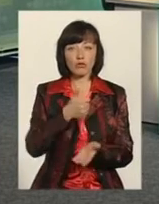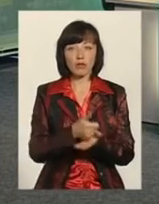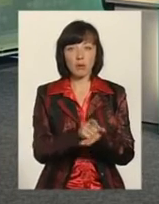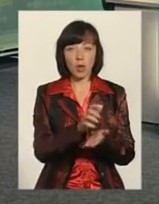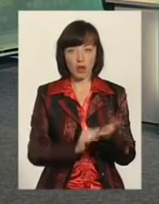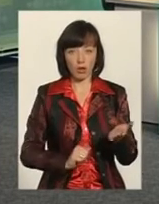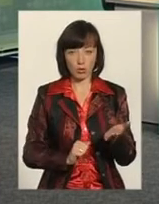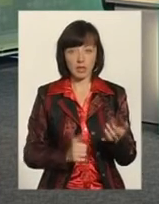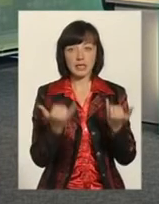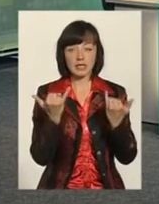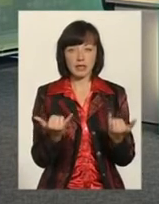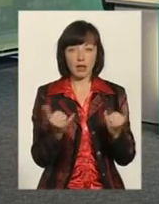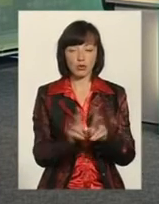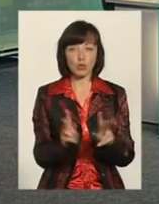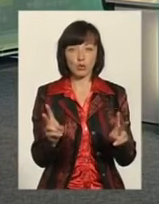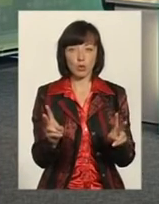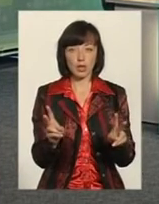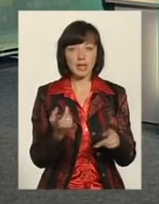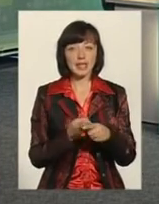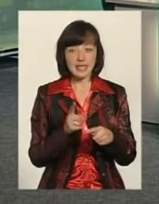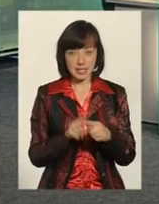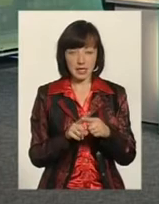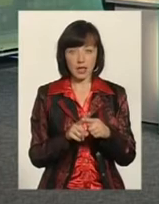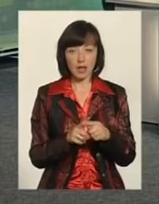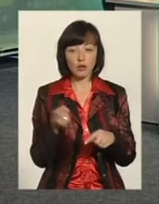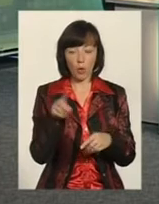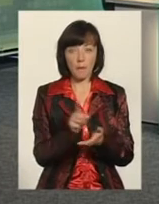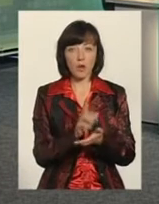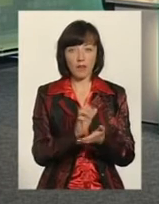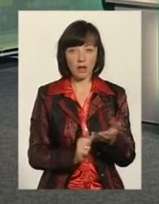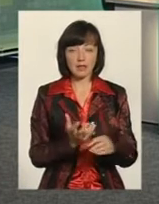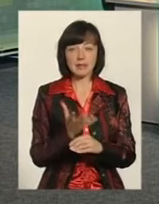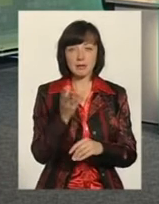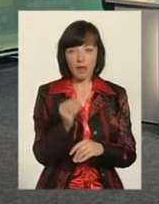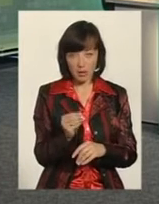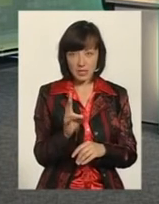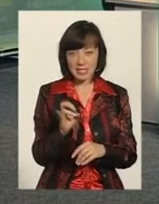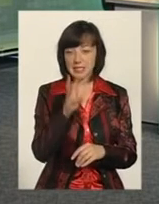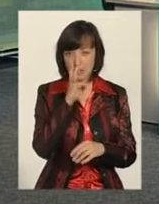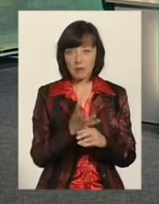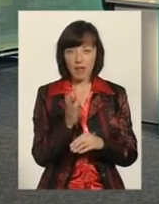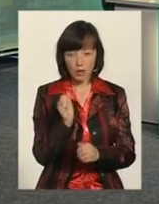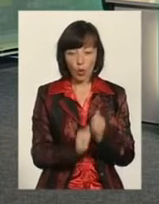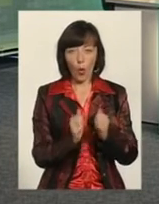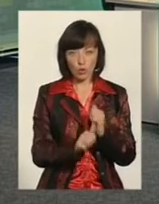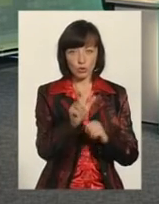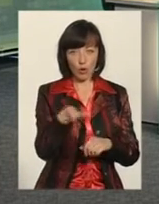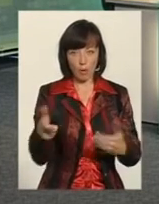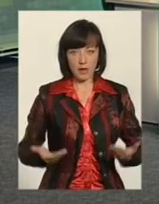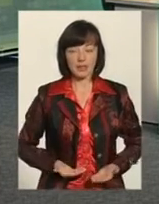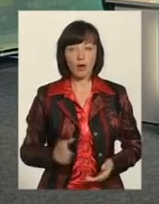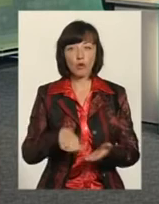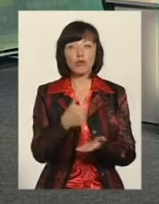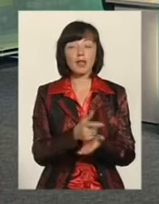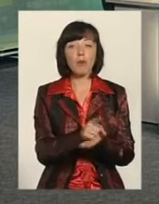податок. Зараз хто... Це той податок, який сплачується із зарплати кожного мешканця. Так. Це